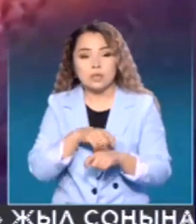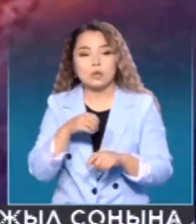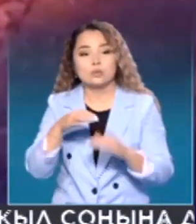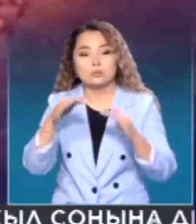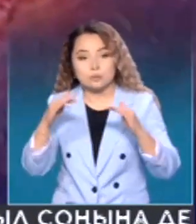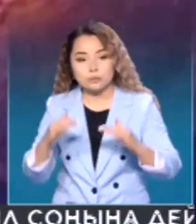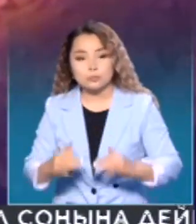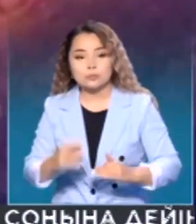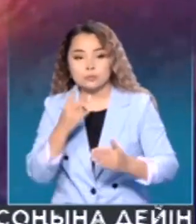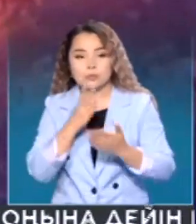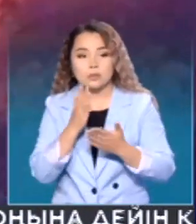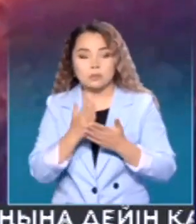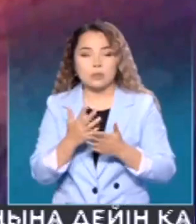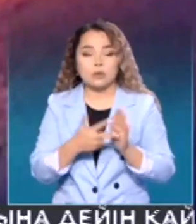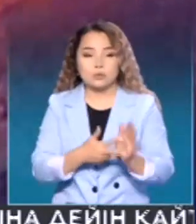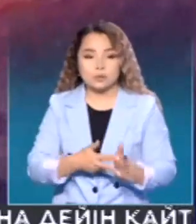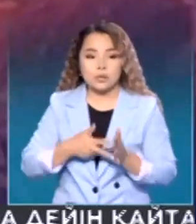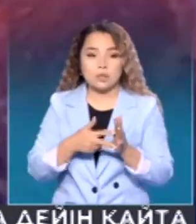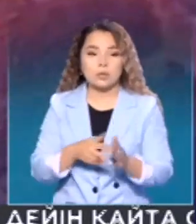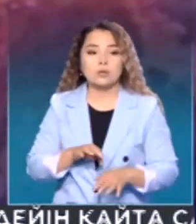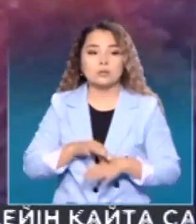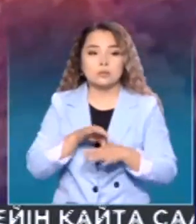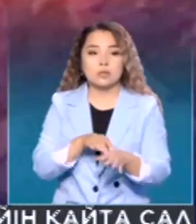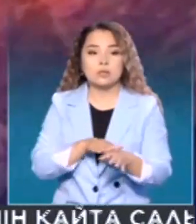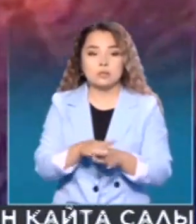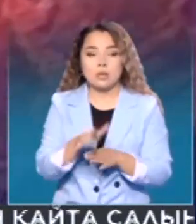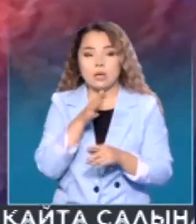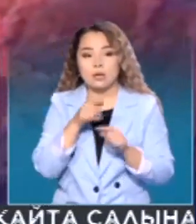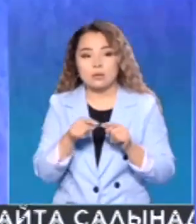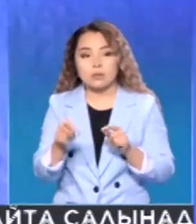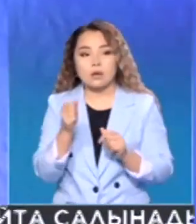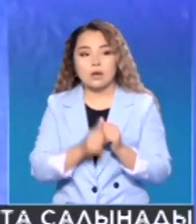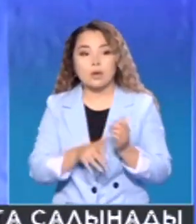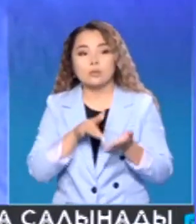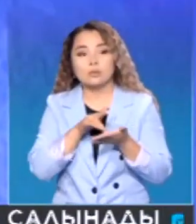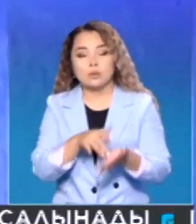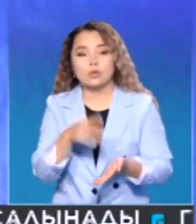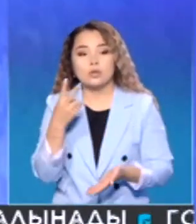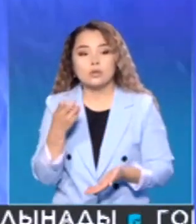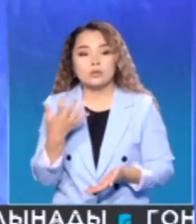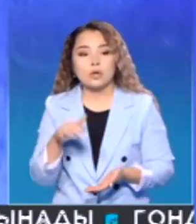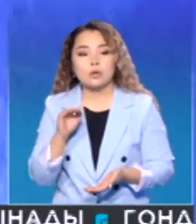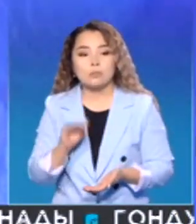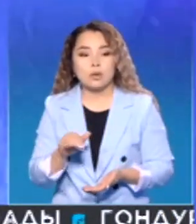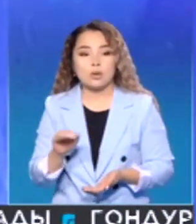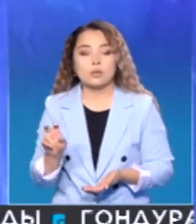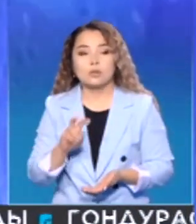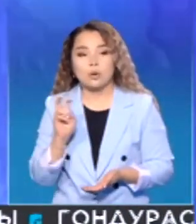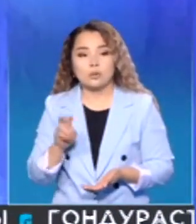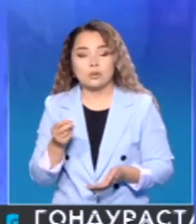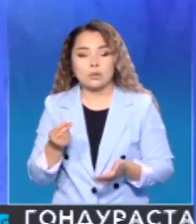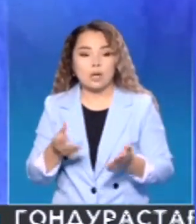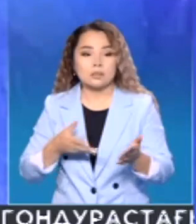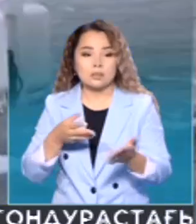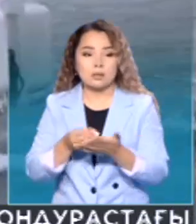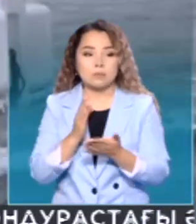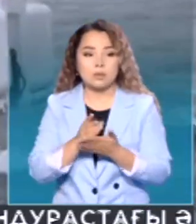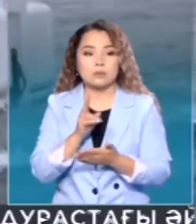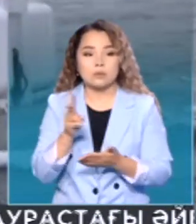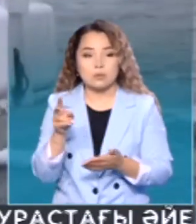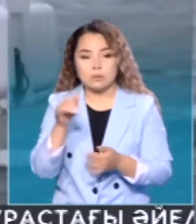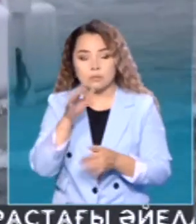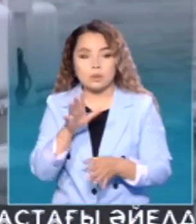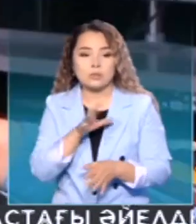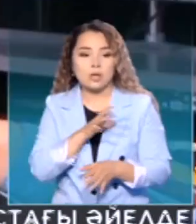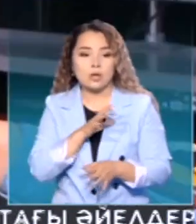түседі. Ұзын саны 8 сағатқа созылатын осы сәт үшін әрбір турист 250 мың долларға дейін төлейді. Яғни екінің бірінің қалтасы